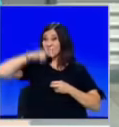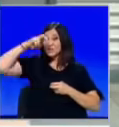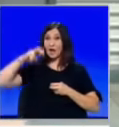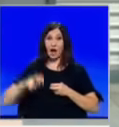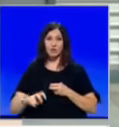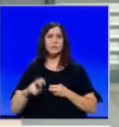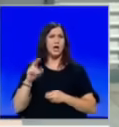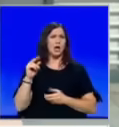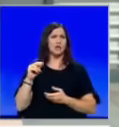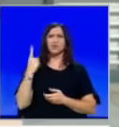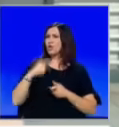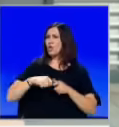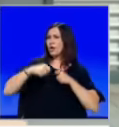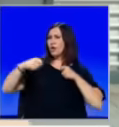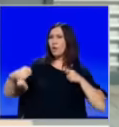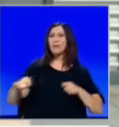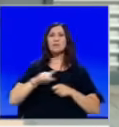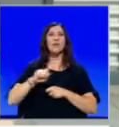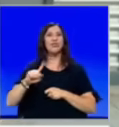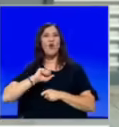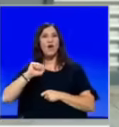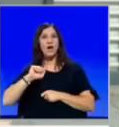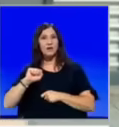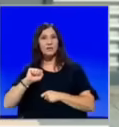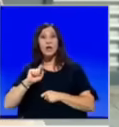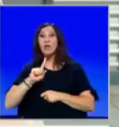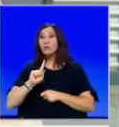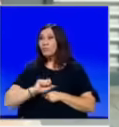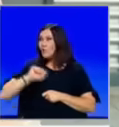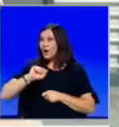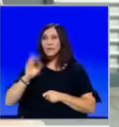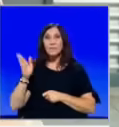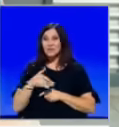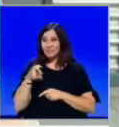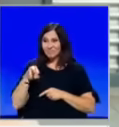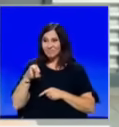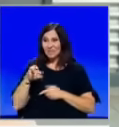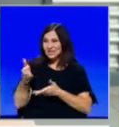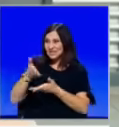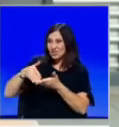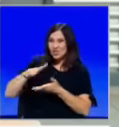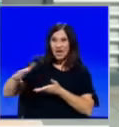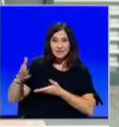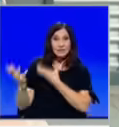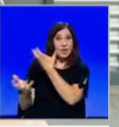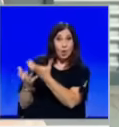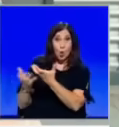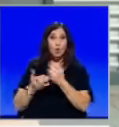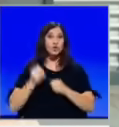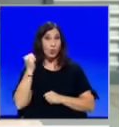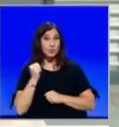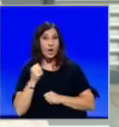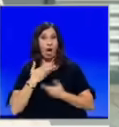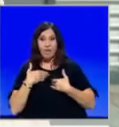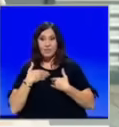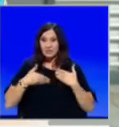скача. Казаха, че 1 км е до гарата, но гарата беше от тази част, където гореше локомотива и ние